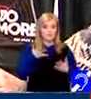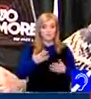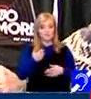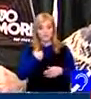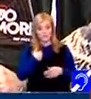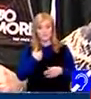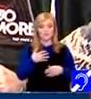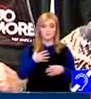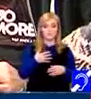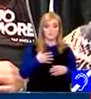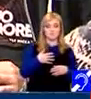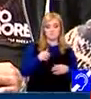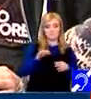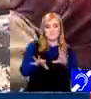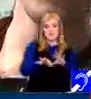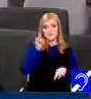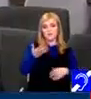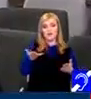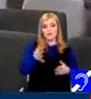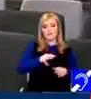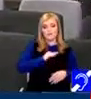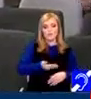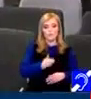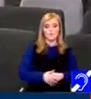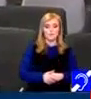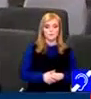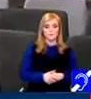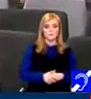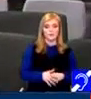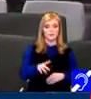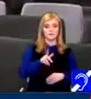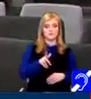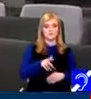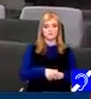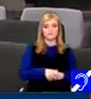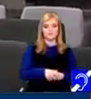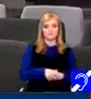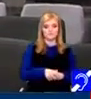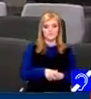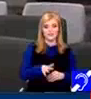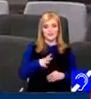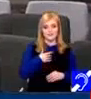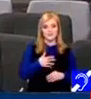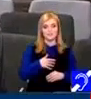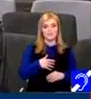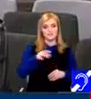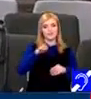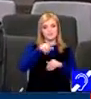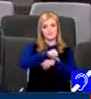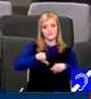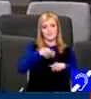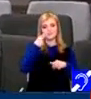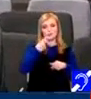faci un internship liber, puteai să-ți alegi una din companii. Nu mi se pare dezvoltat într-așa de mult cum și peste hotare,